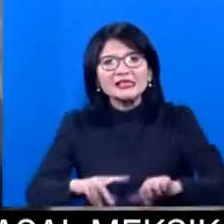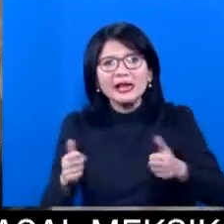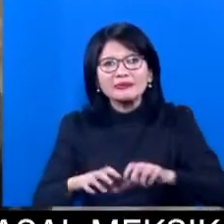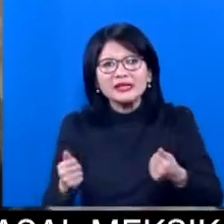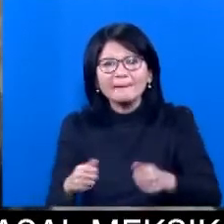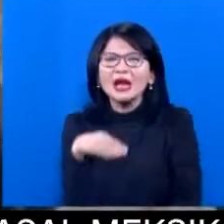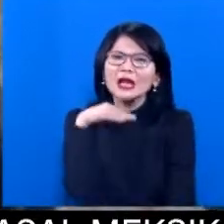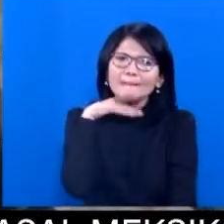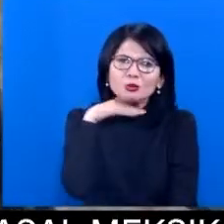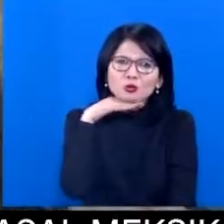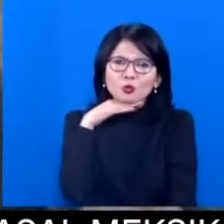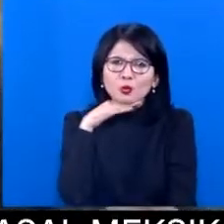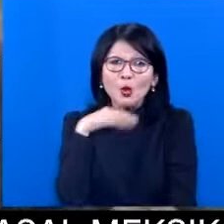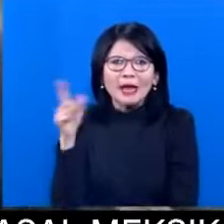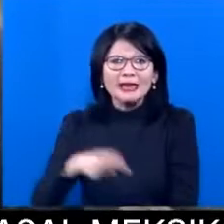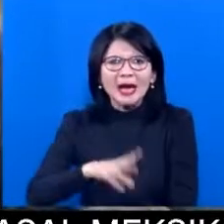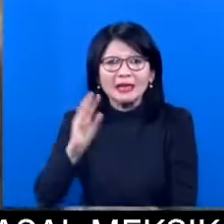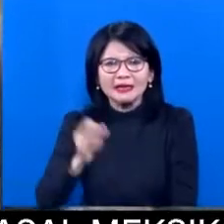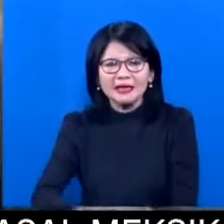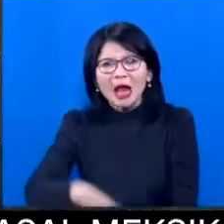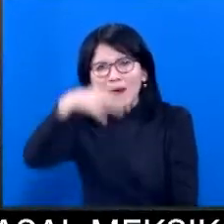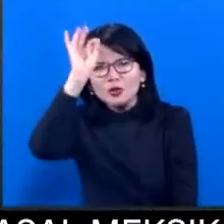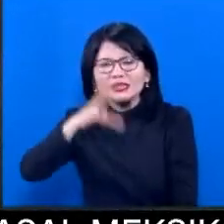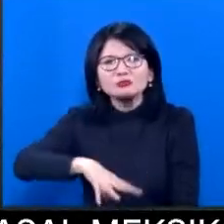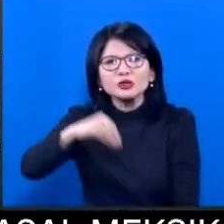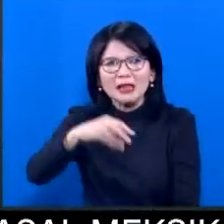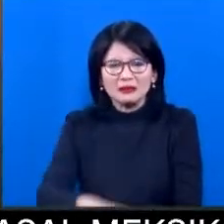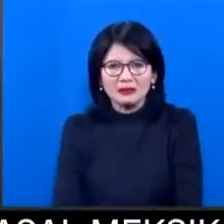hanya menunggu saja, kita hanya memfasilitasi saja. Gitu.